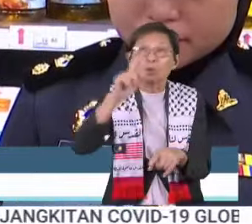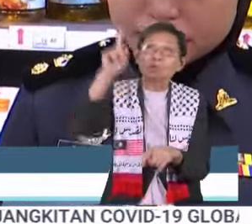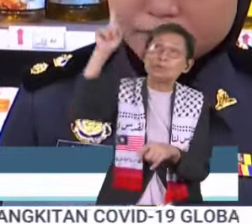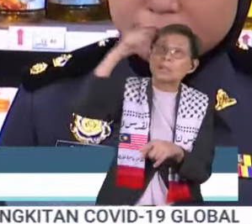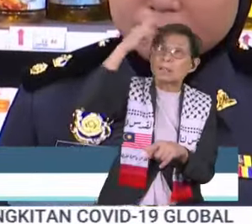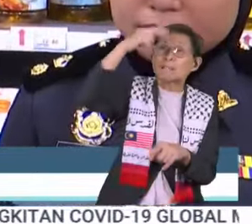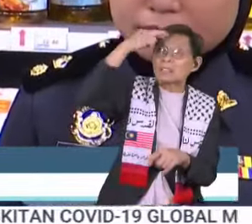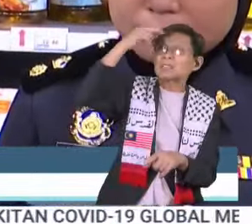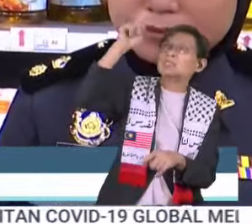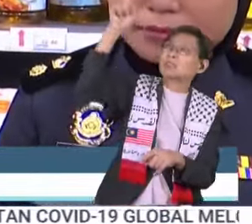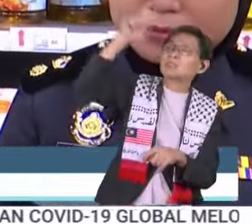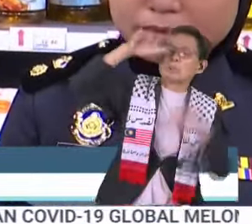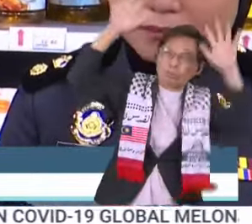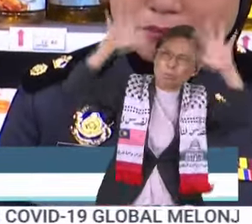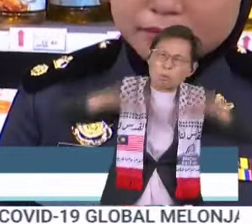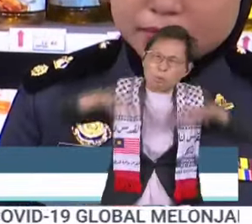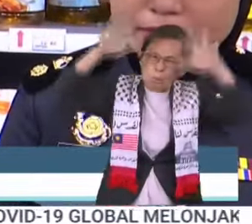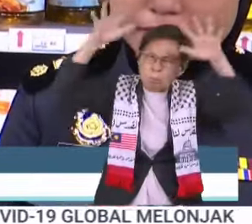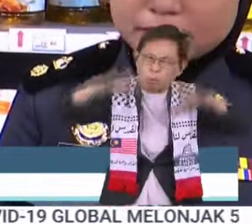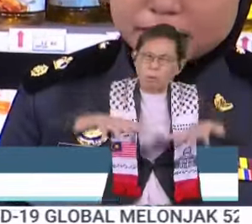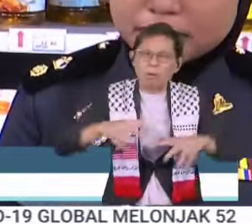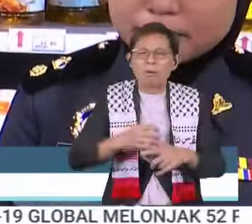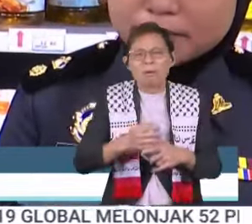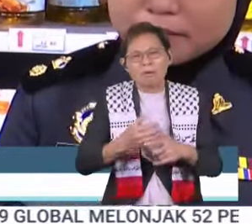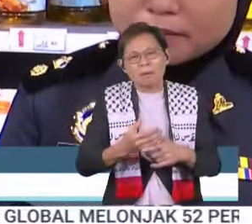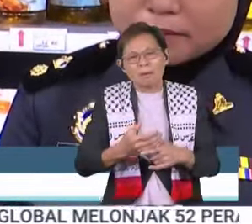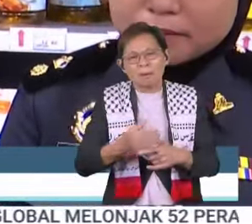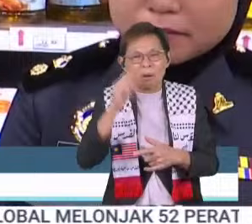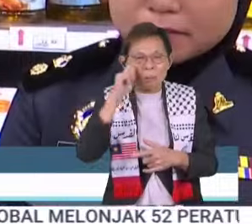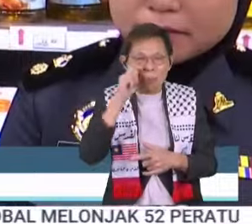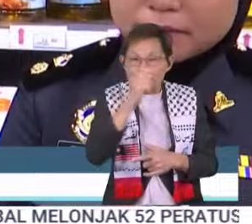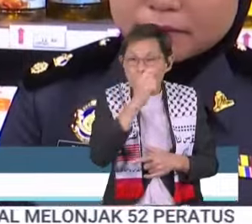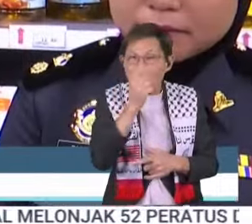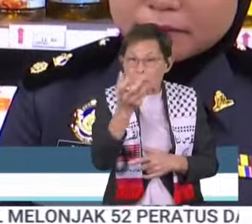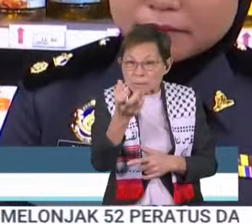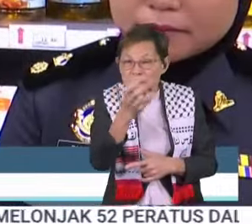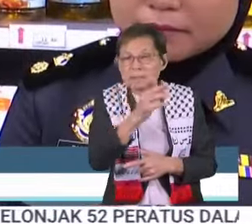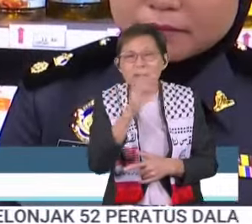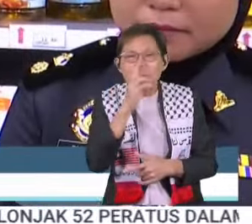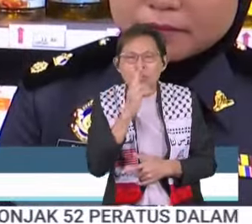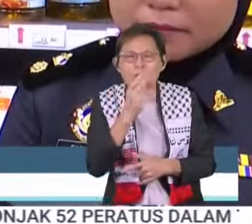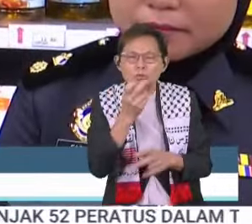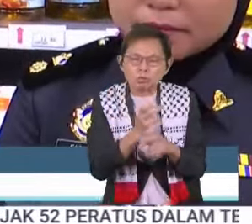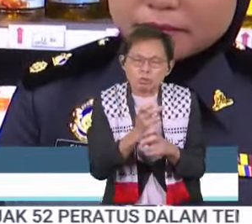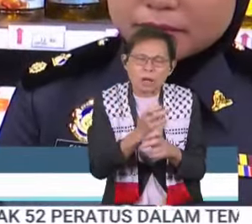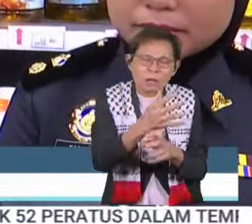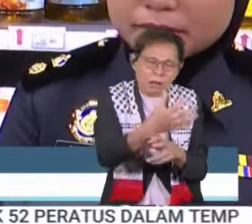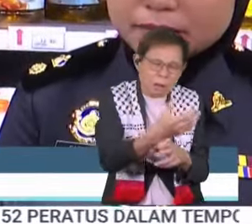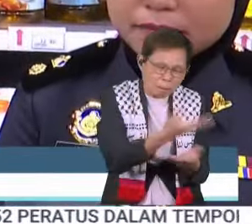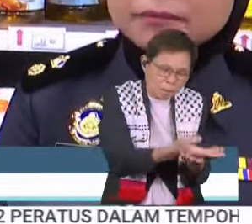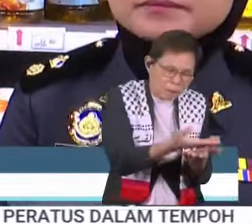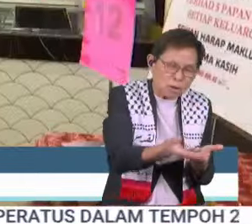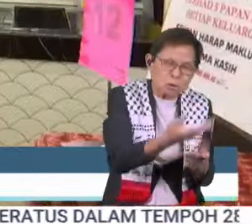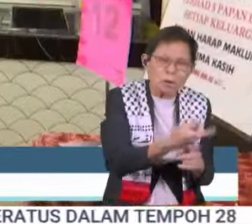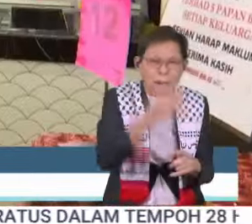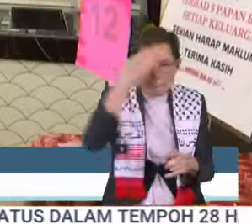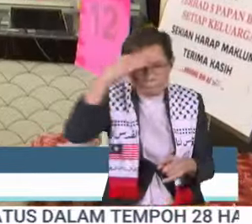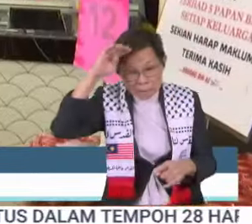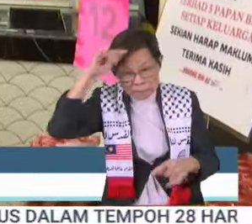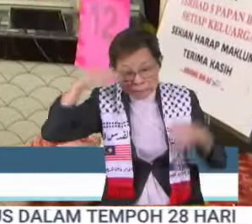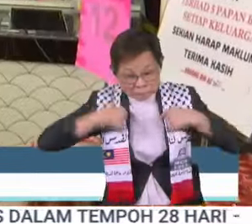cuaca, itu selalu hujan ke kan. Jadi bekalan itu susah dapat sikit lah. Tapi di Negeri Perlis memang bekalan itu